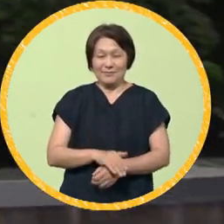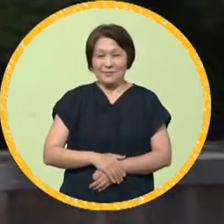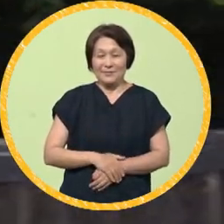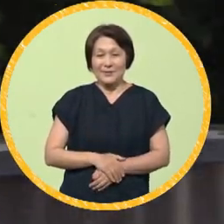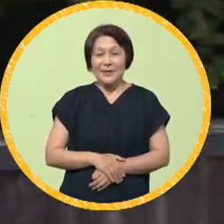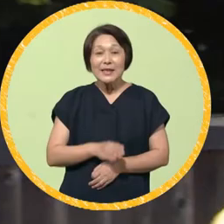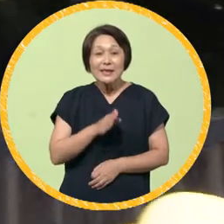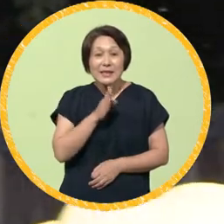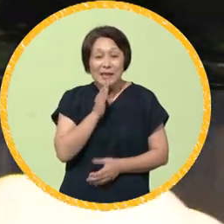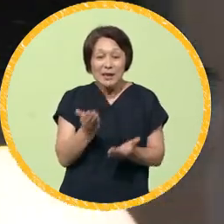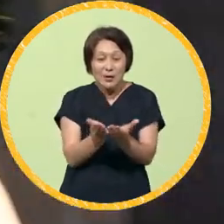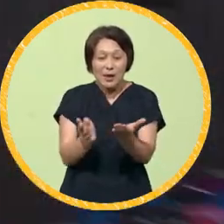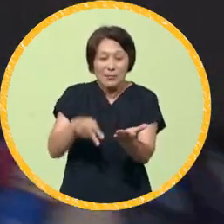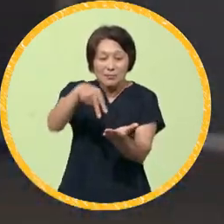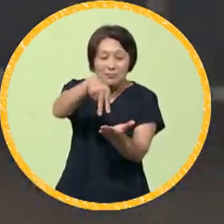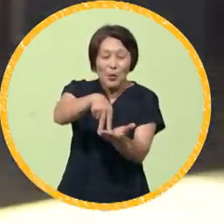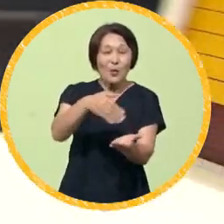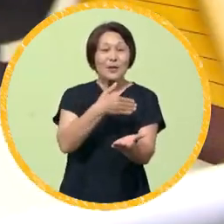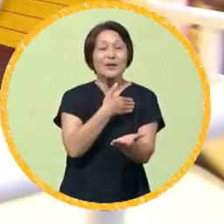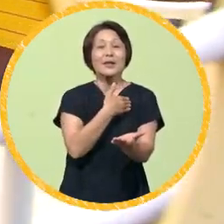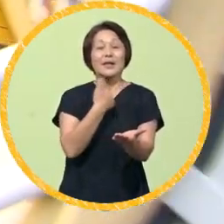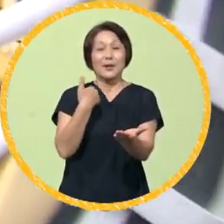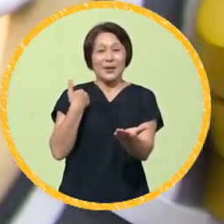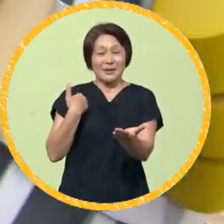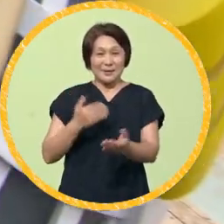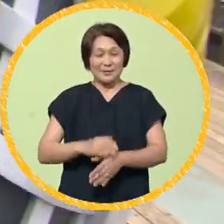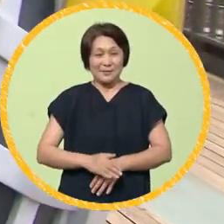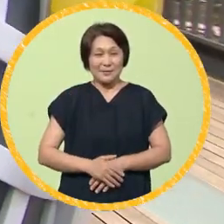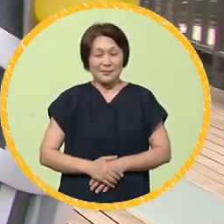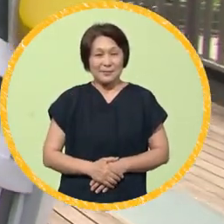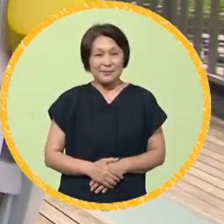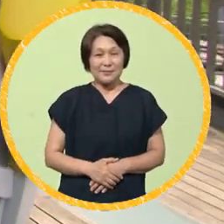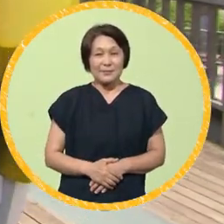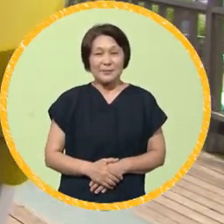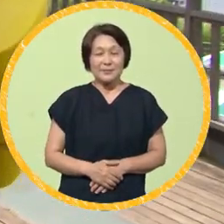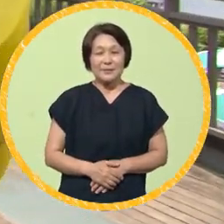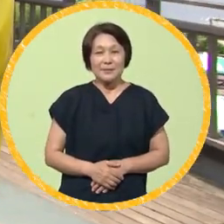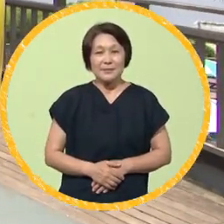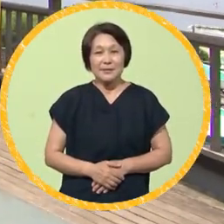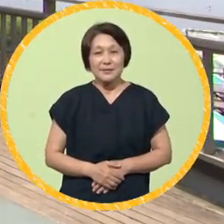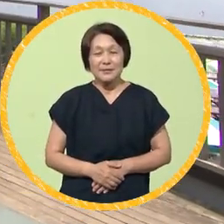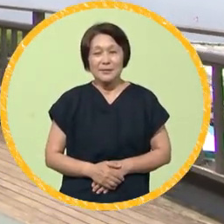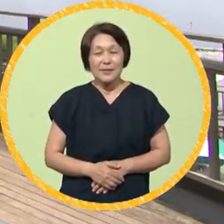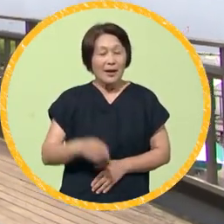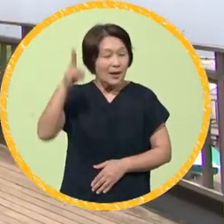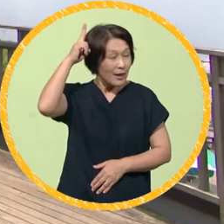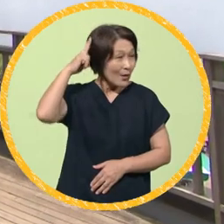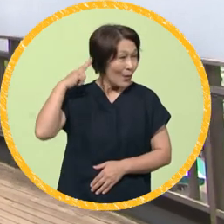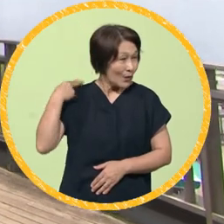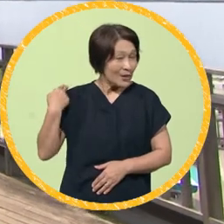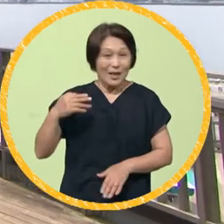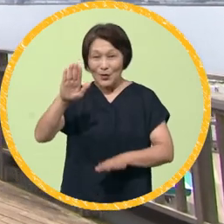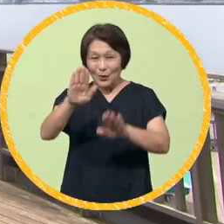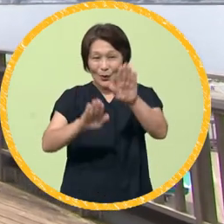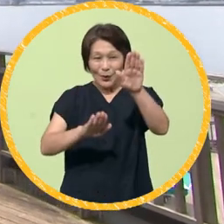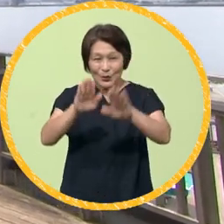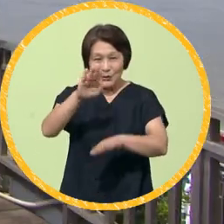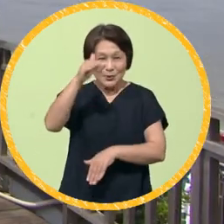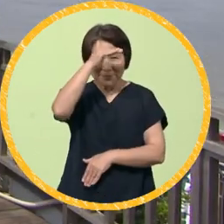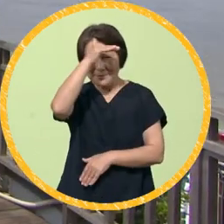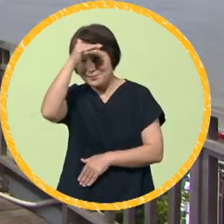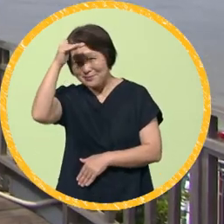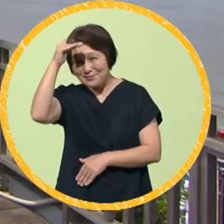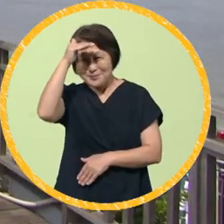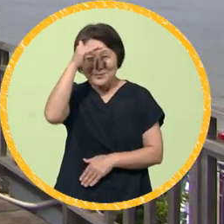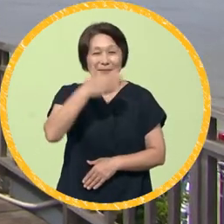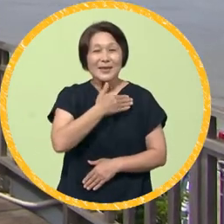実際登れるんですか。 乗れます、乗れます。 え、ちょっと乗ってみましょう。おー、 横須賀の景色が一望できます。 いいです